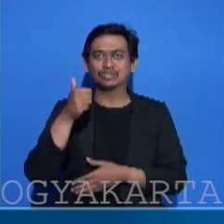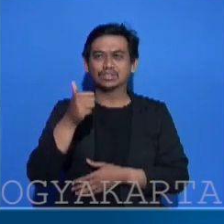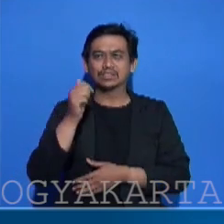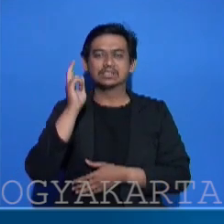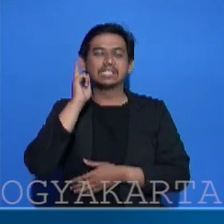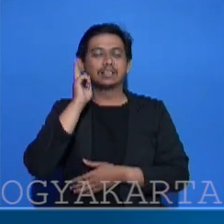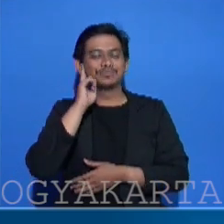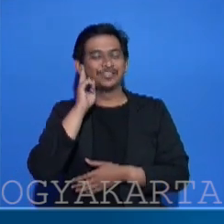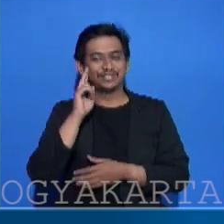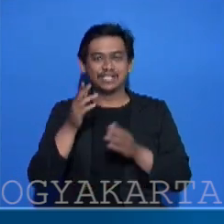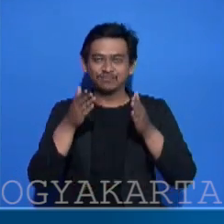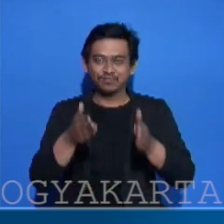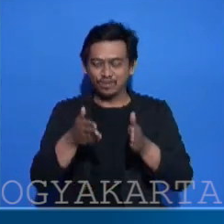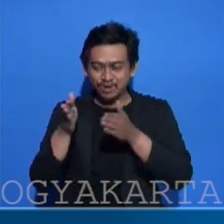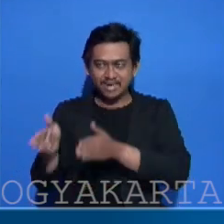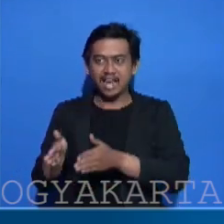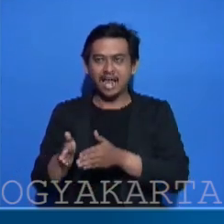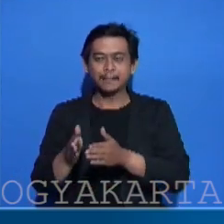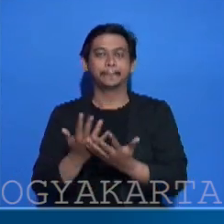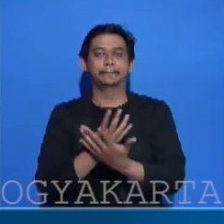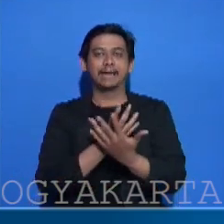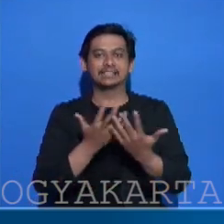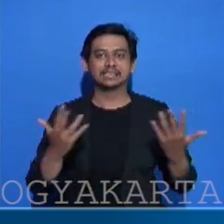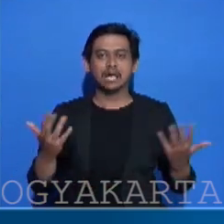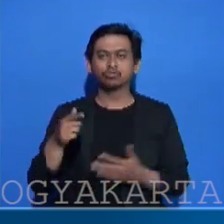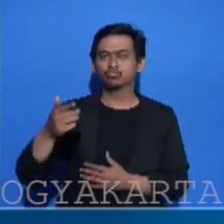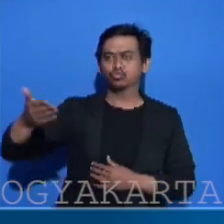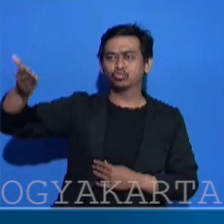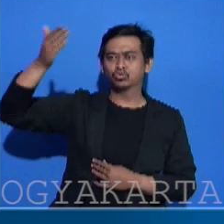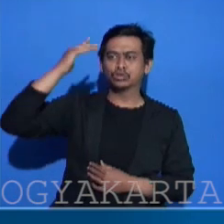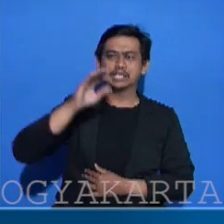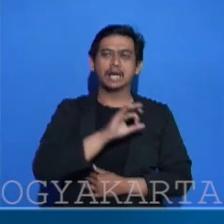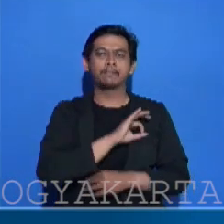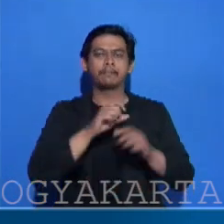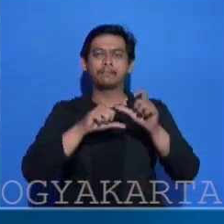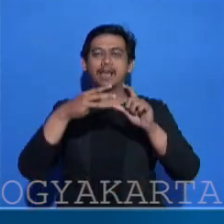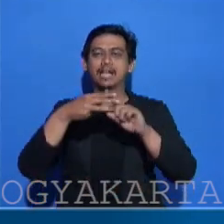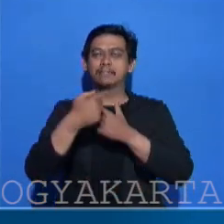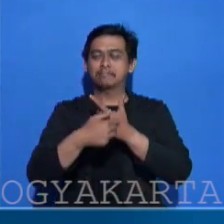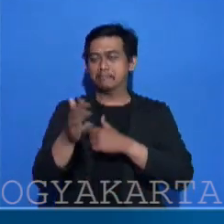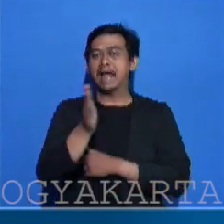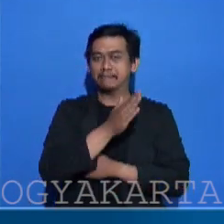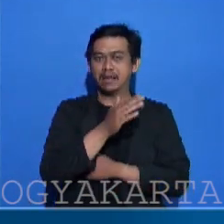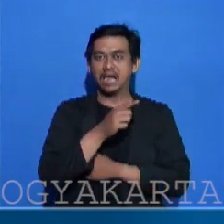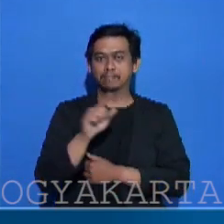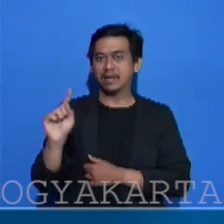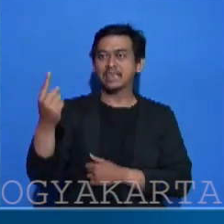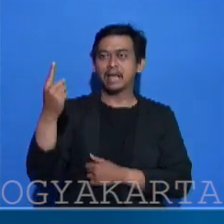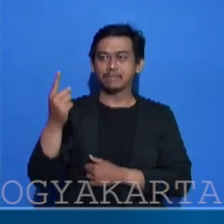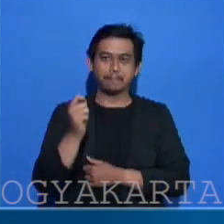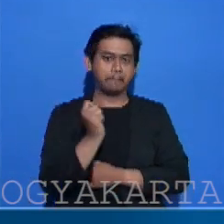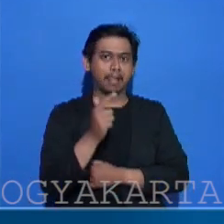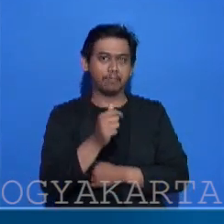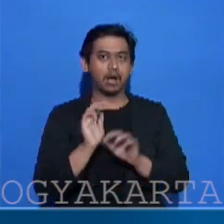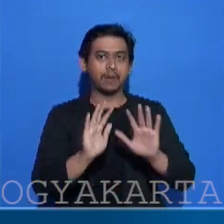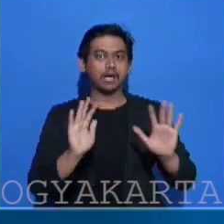tidak hanya masyarakat biasa mantan Presiden Republik Indonesia Susilo Bambang Yudhoyono menjadi salah satu pelanggan tempe